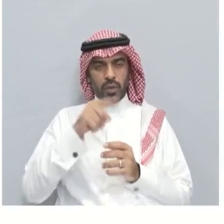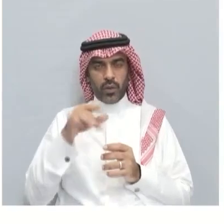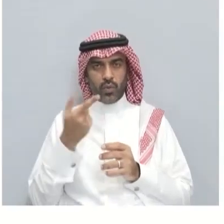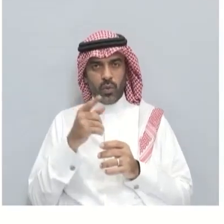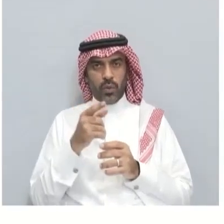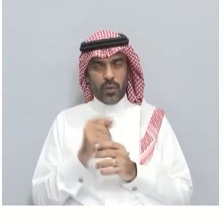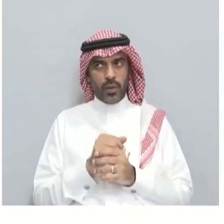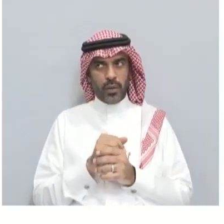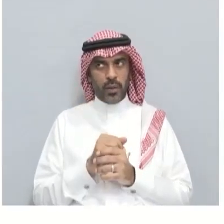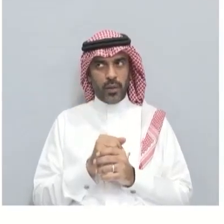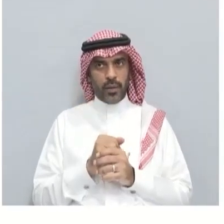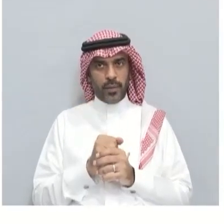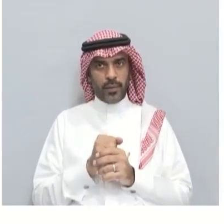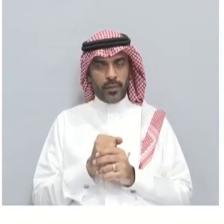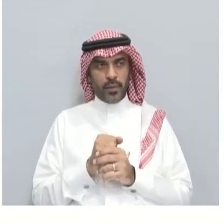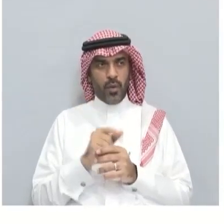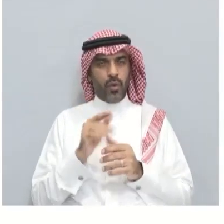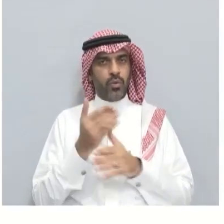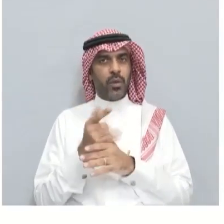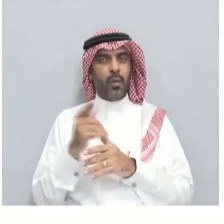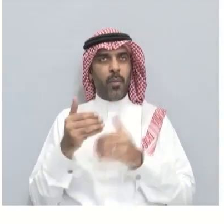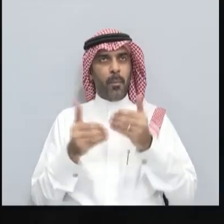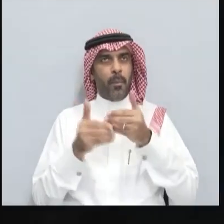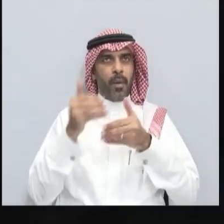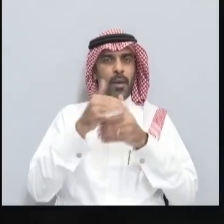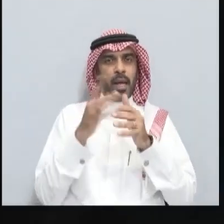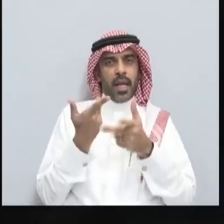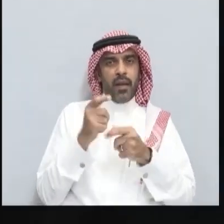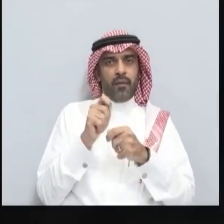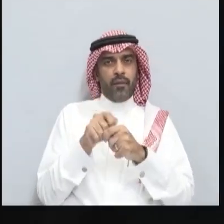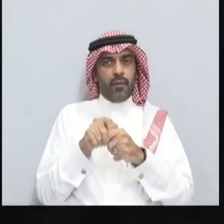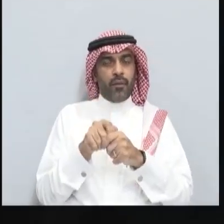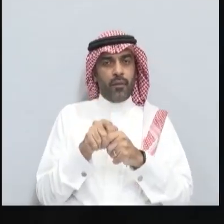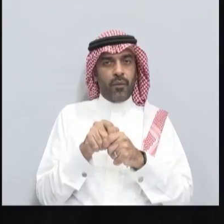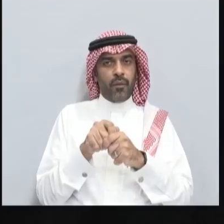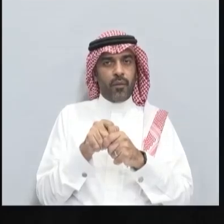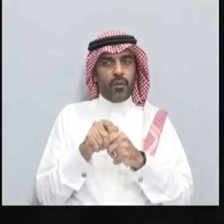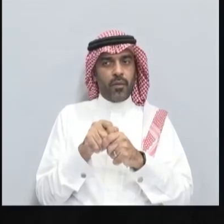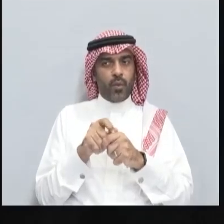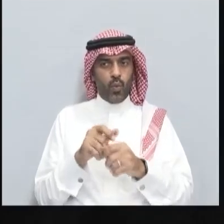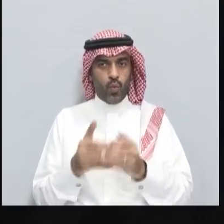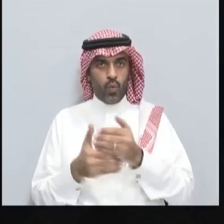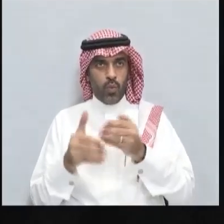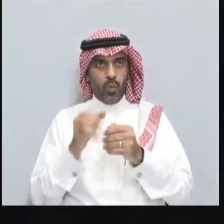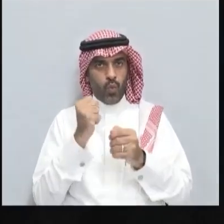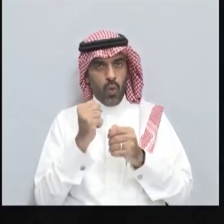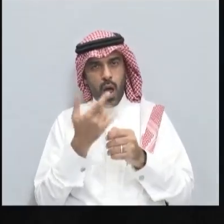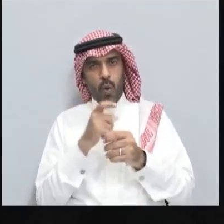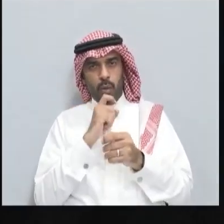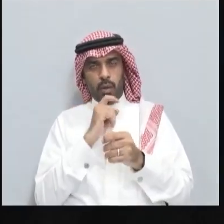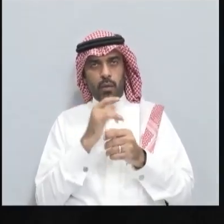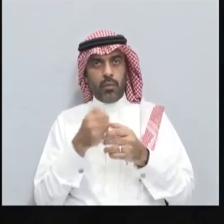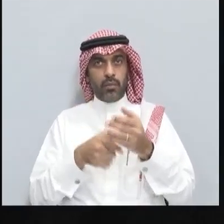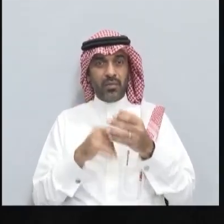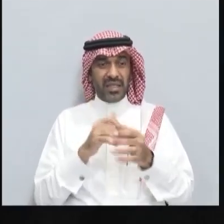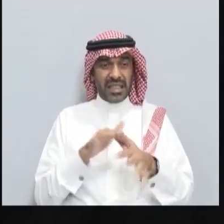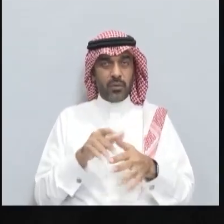يتحدد بتصاميم المبنى ببعد المناطق عن المركز ماذا السطحي لماذا للزلزال وبا ايضا تصميم